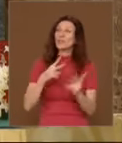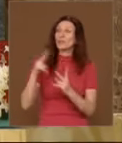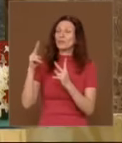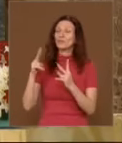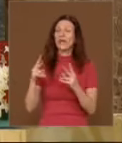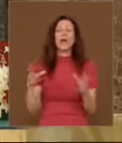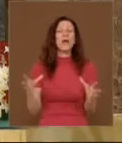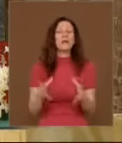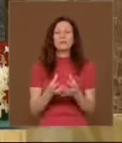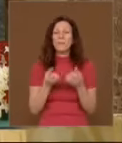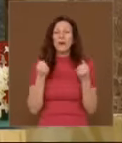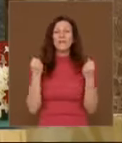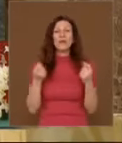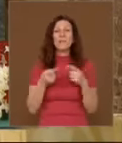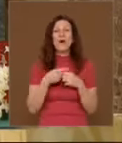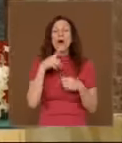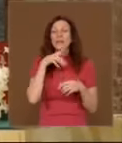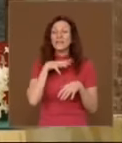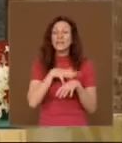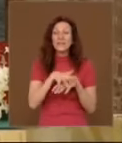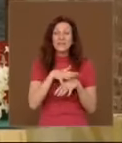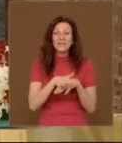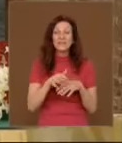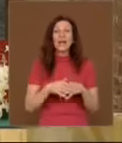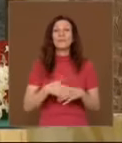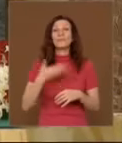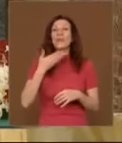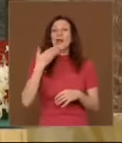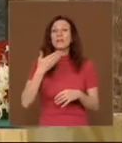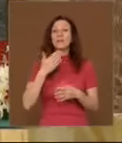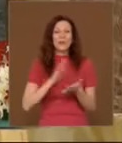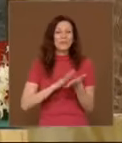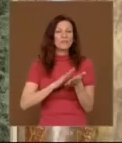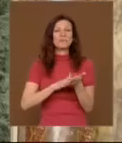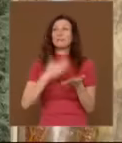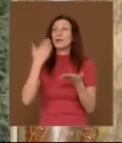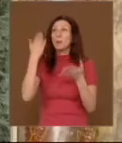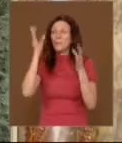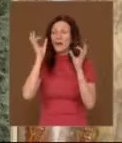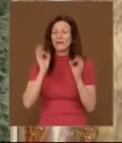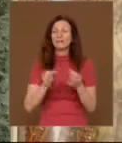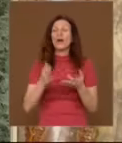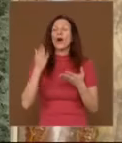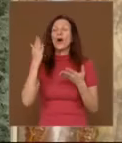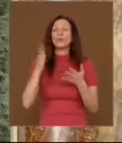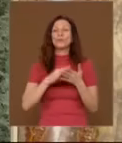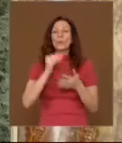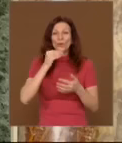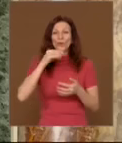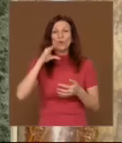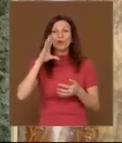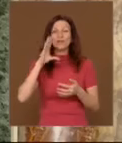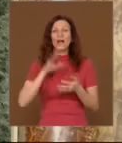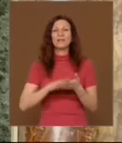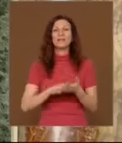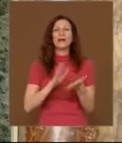кръвнина, Боже, Боже, на моето спасение, езикът ми ще възхвали Твоята правда. Господи, отвори устните ми, устата ми ще